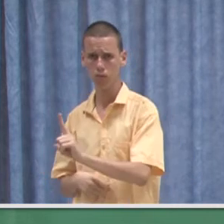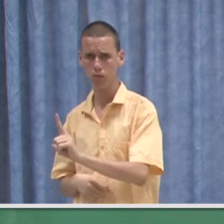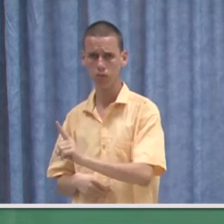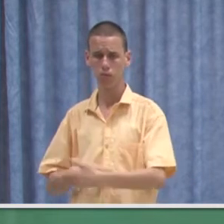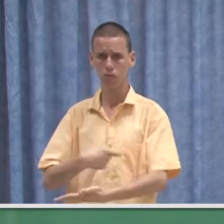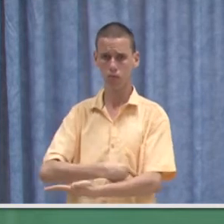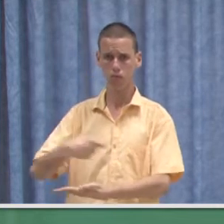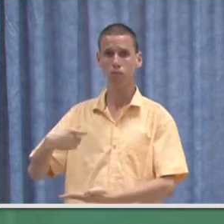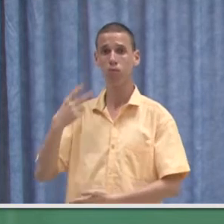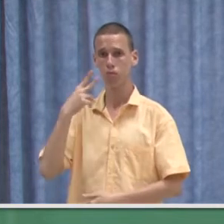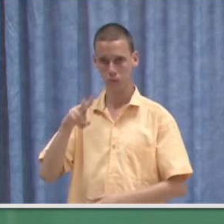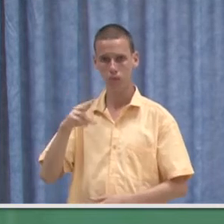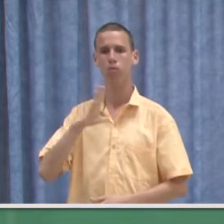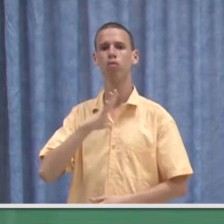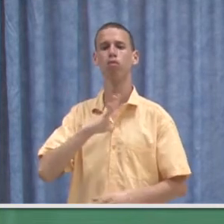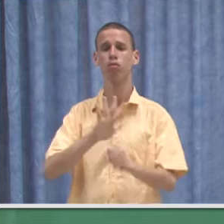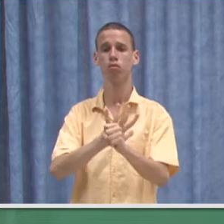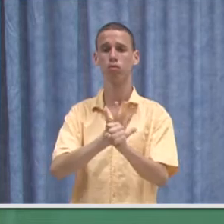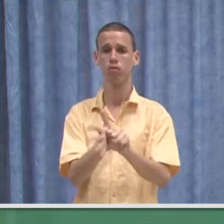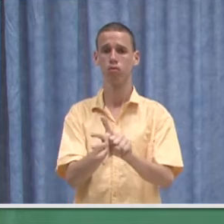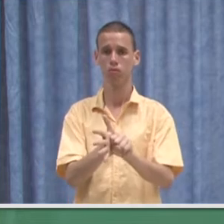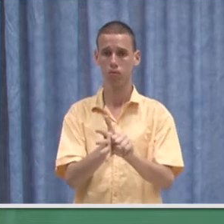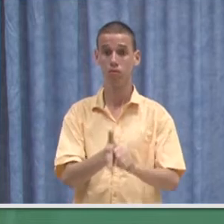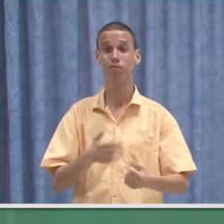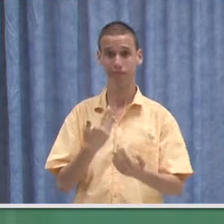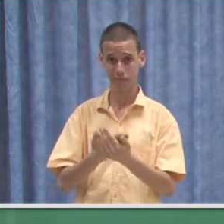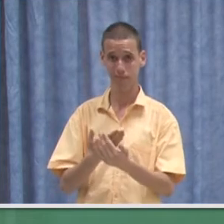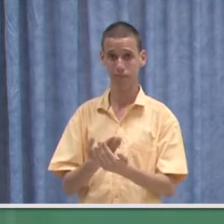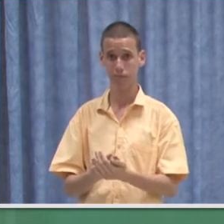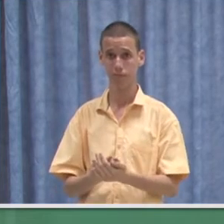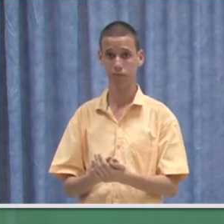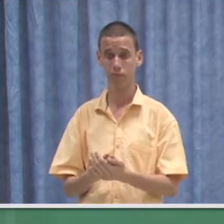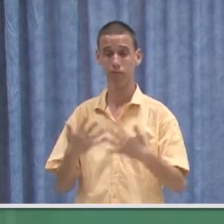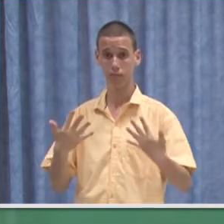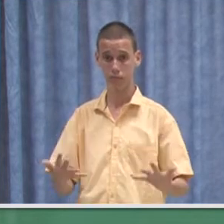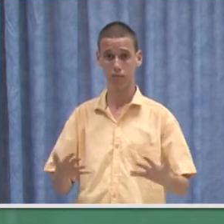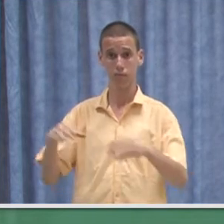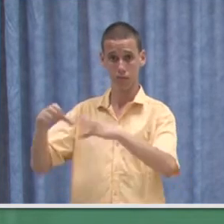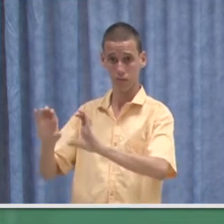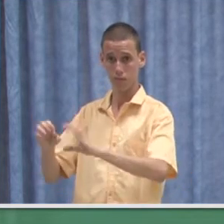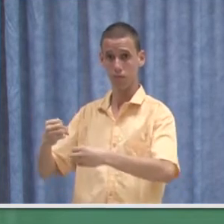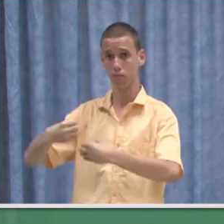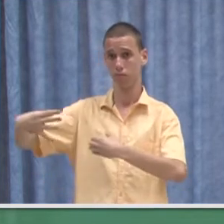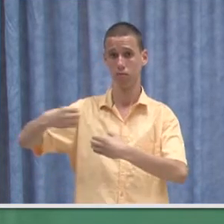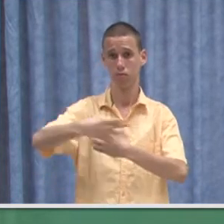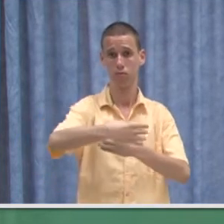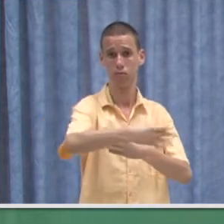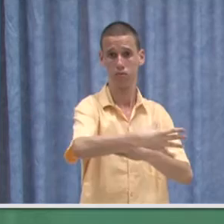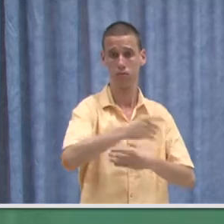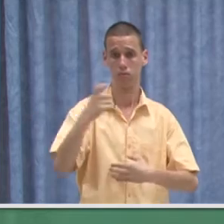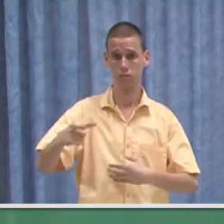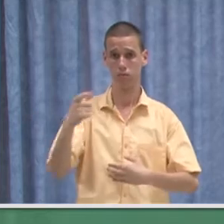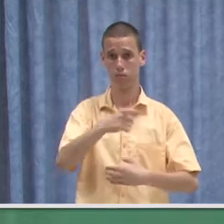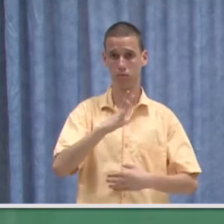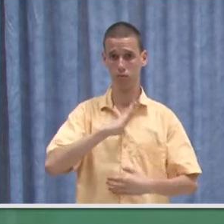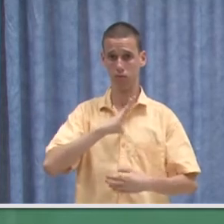asymptomatique. Pour quand de communauté sinon dans des trois la sainte transmission asymptomatique qui n'arrivait. Ça donne les gens qui commencent à être sains, ils deviennent plus